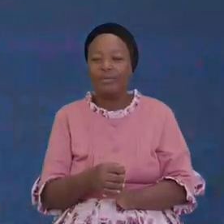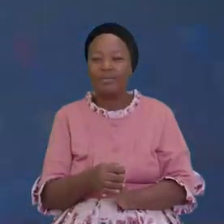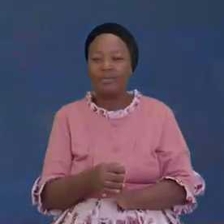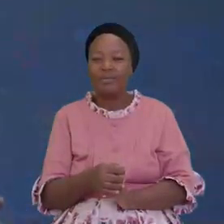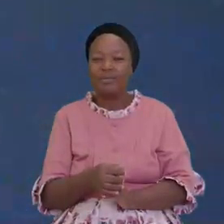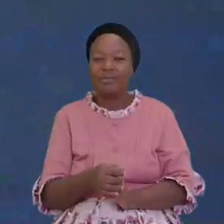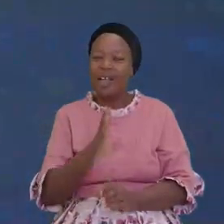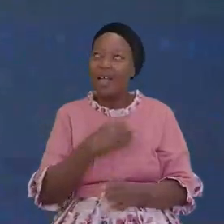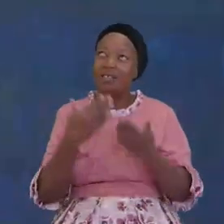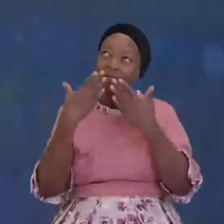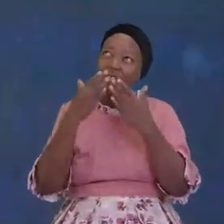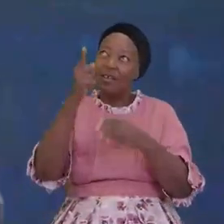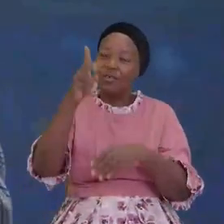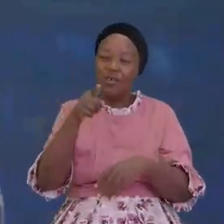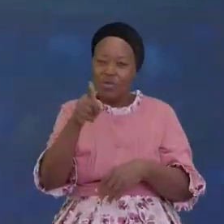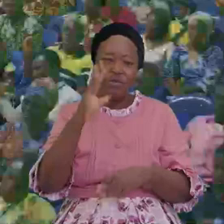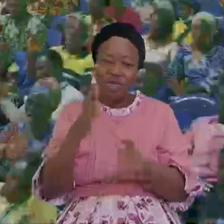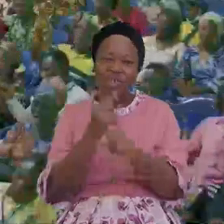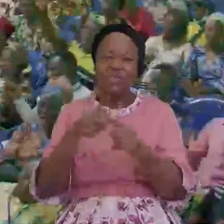lui.